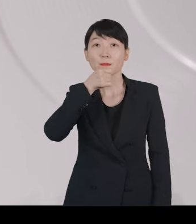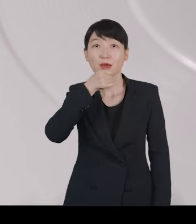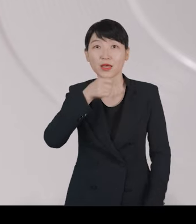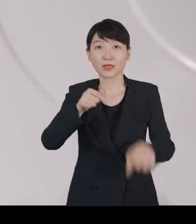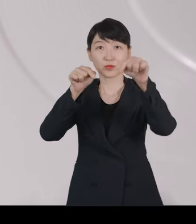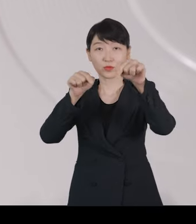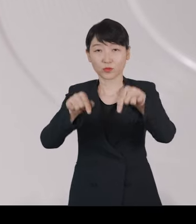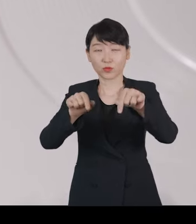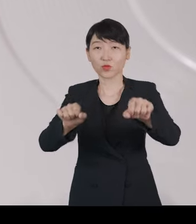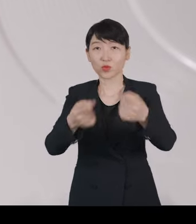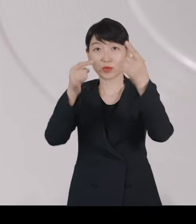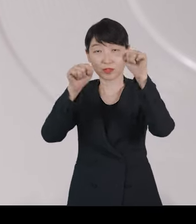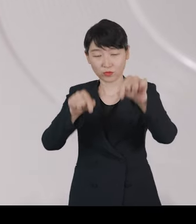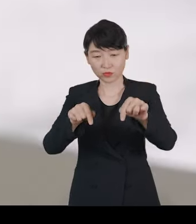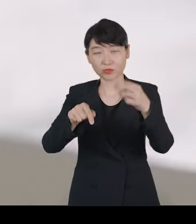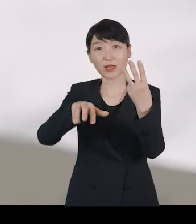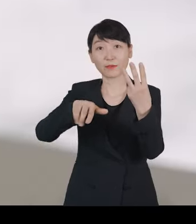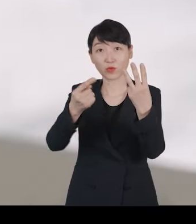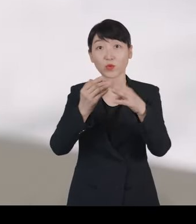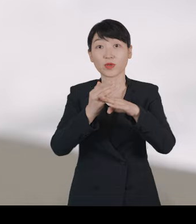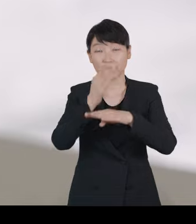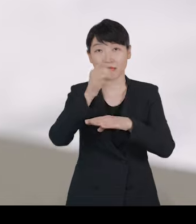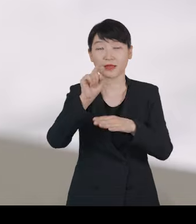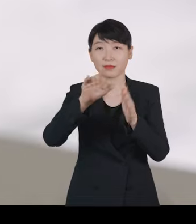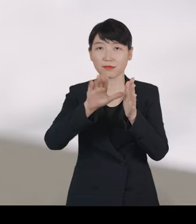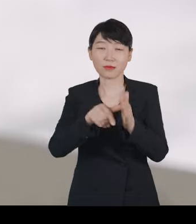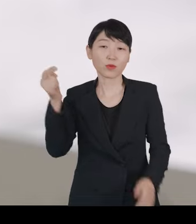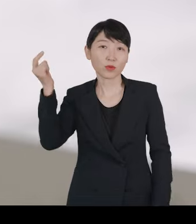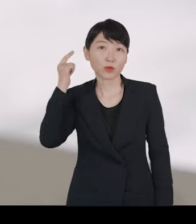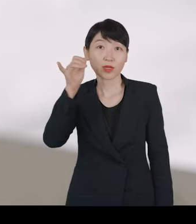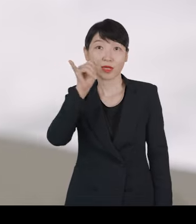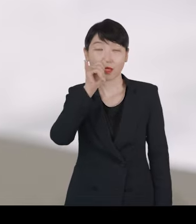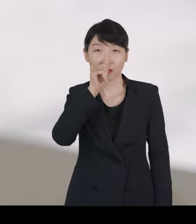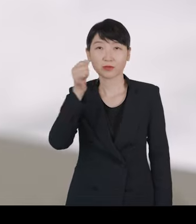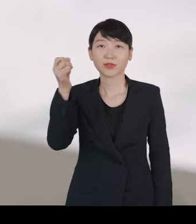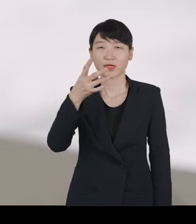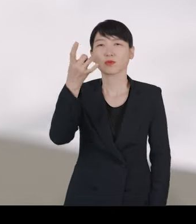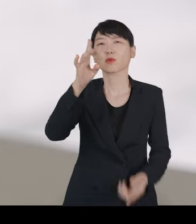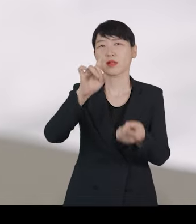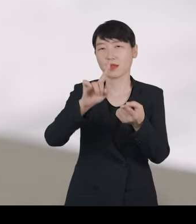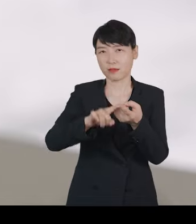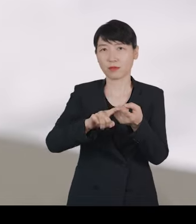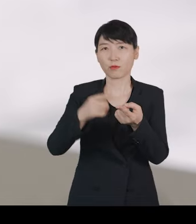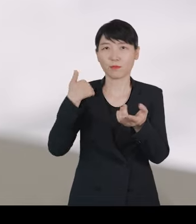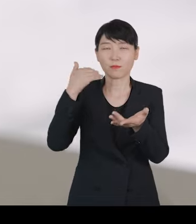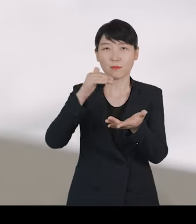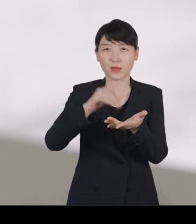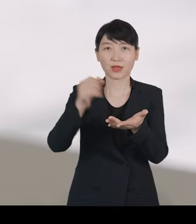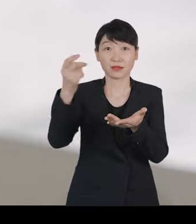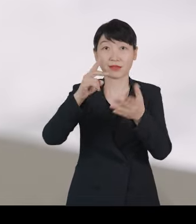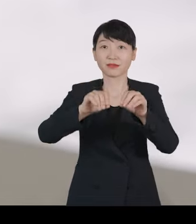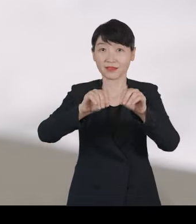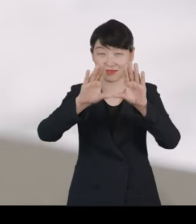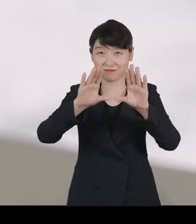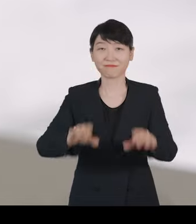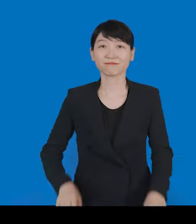동시에 3초 이상 길게 누르면 띠딩 하는 소리와 함께 초기화가 진행됩니다.